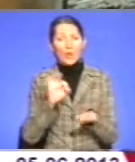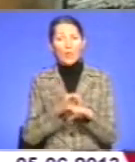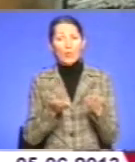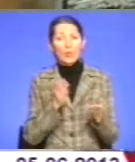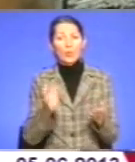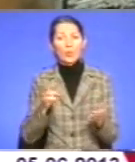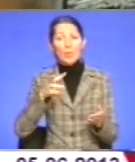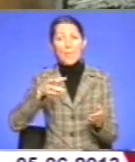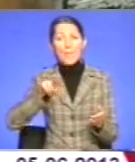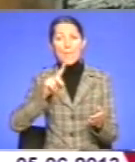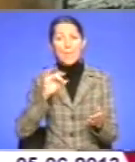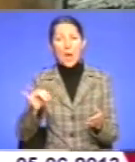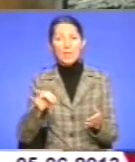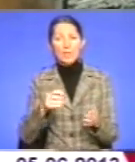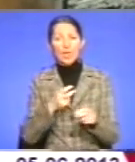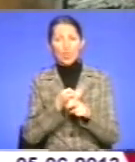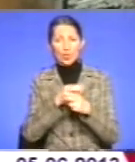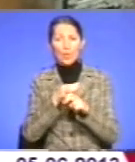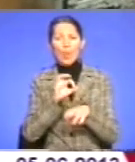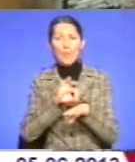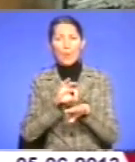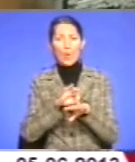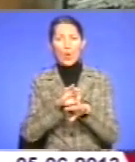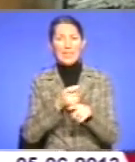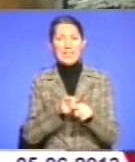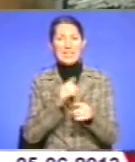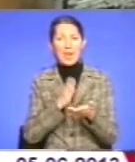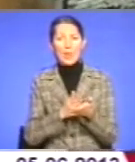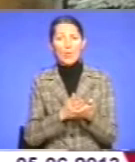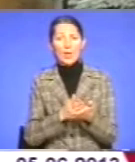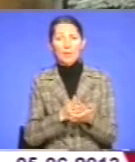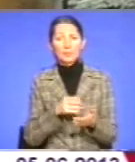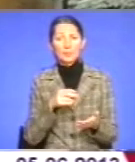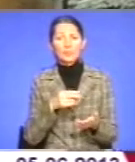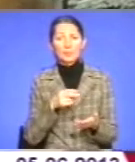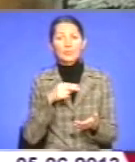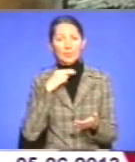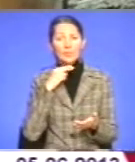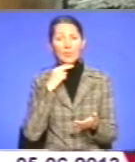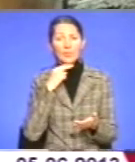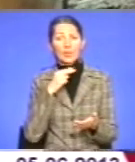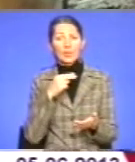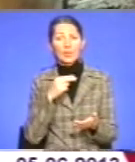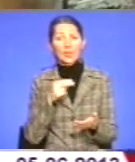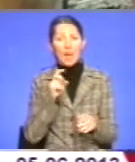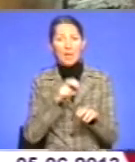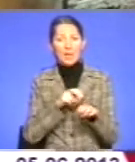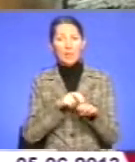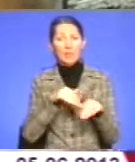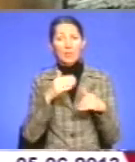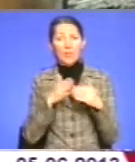та суглобові болі. І це має насторожувати лікарів загальної практики, і вони